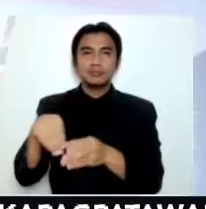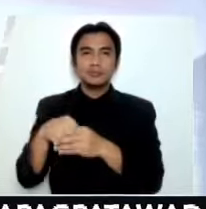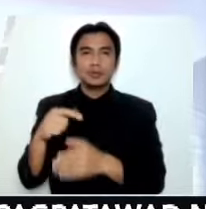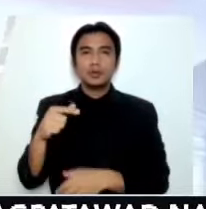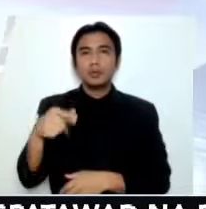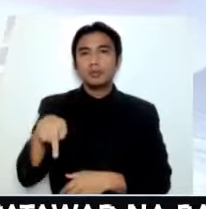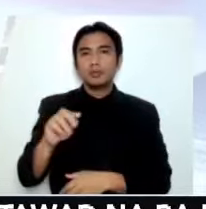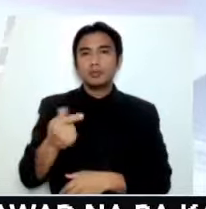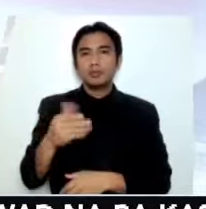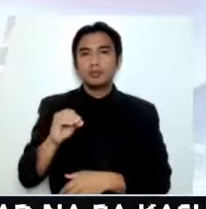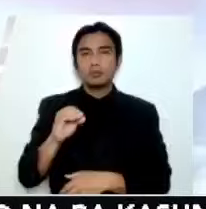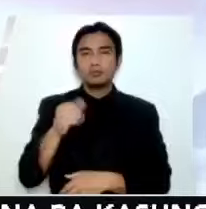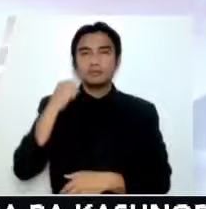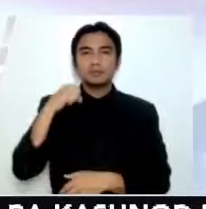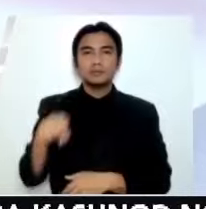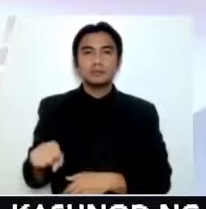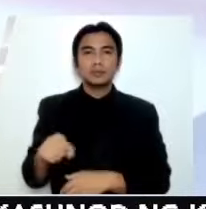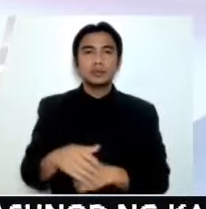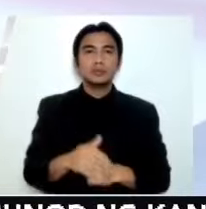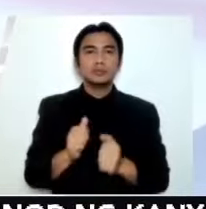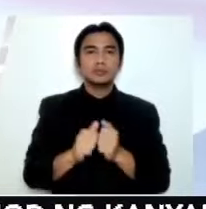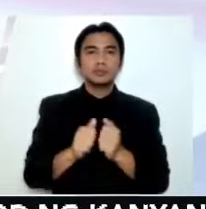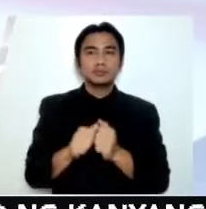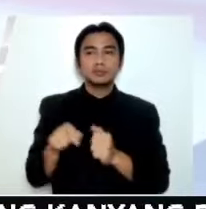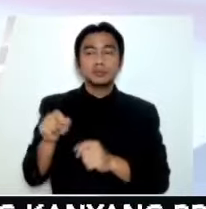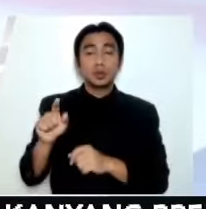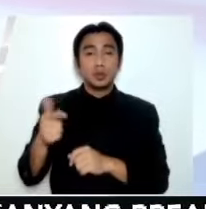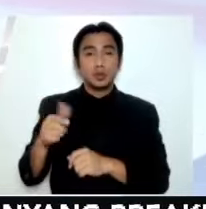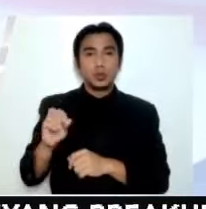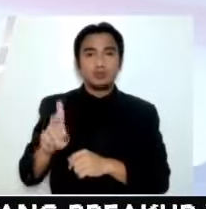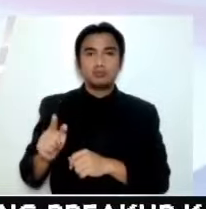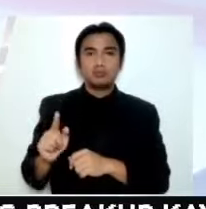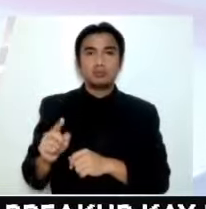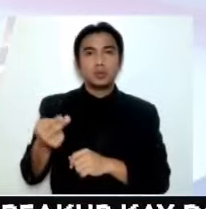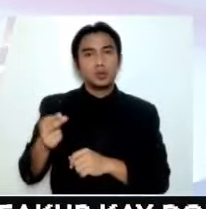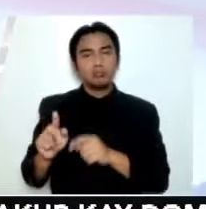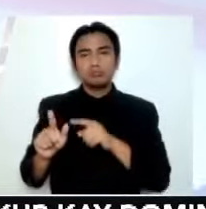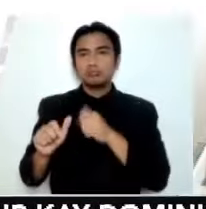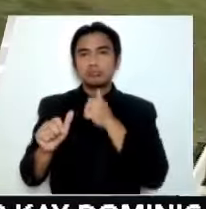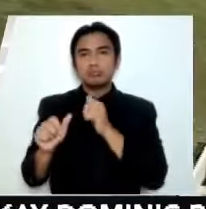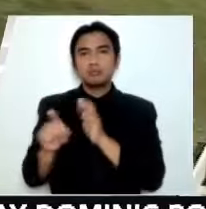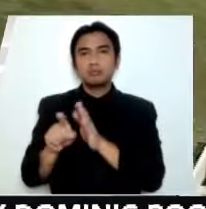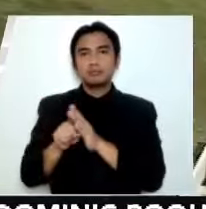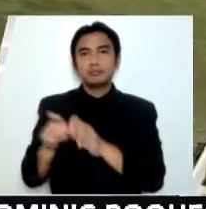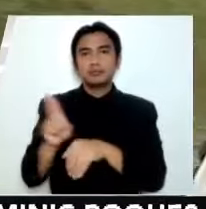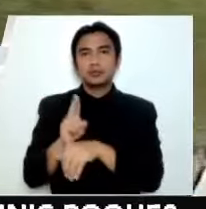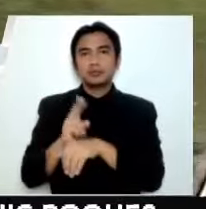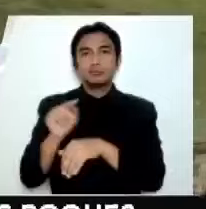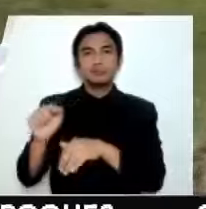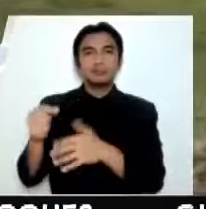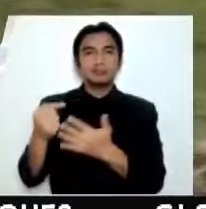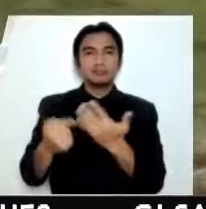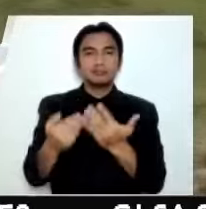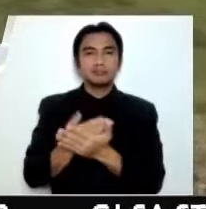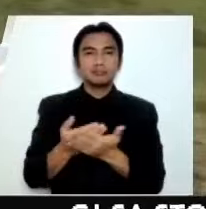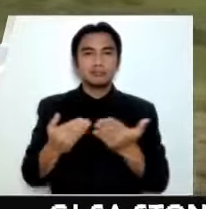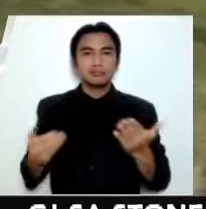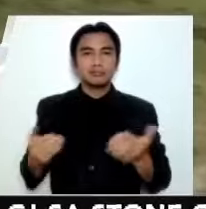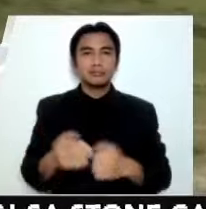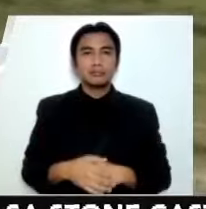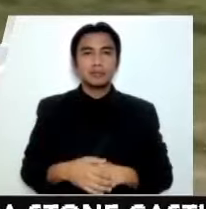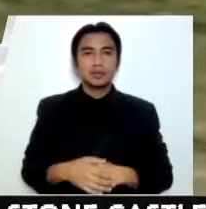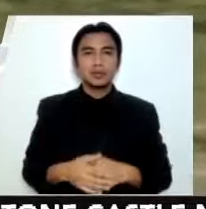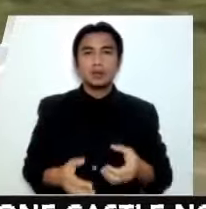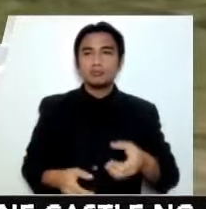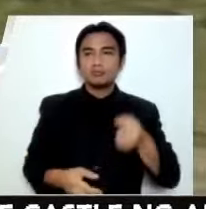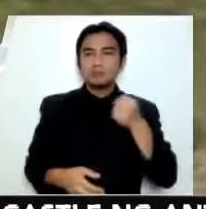sabihin, hindi pwedeng galawin ni Guo ang kanyang bank accounts at iba pang assets. Sakop ng freeze order ang 70 bank